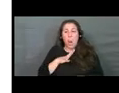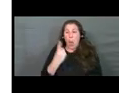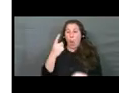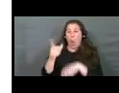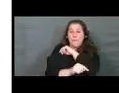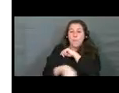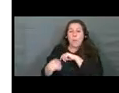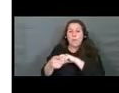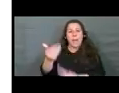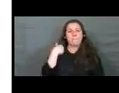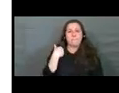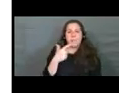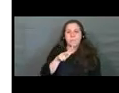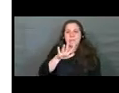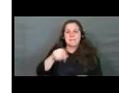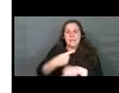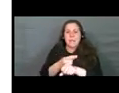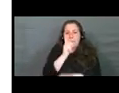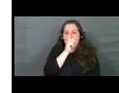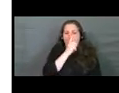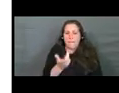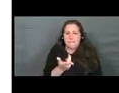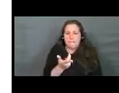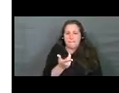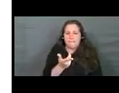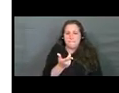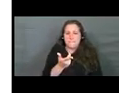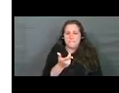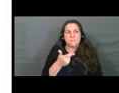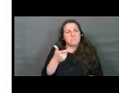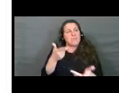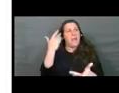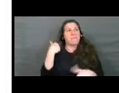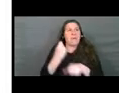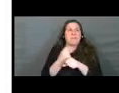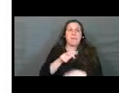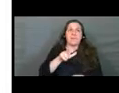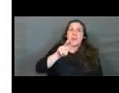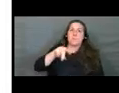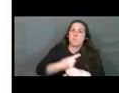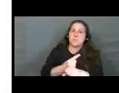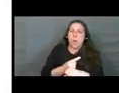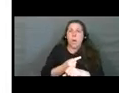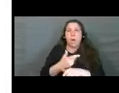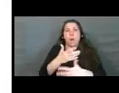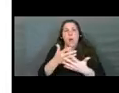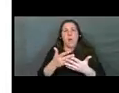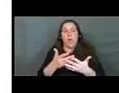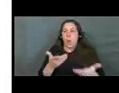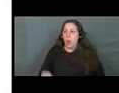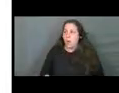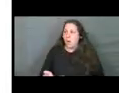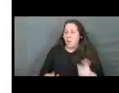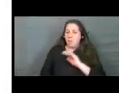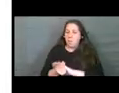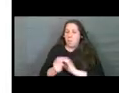est arrivé chez lui, il m'a dit, l'univers s'est adapté à moi en pandémie. Puis là, il dit, ben là, il n'y a plus la fatigue du transport, il n'y a